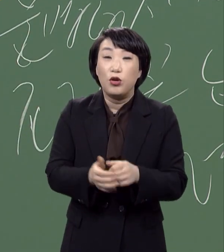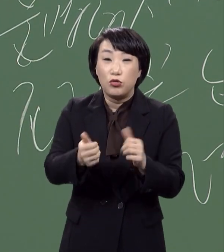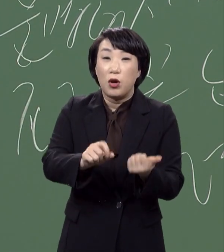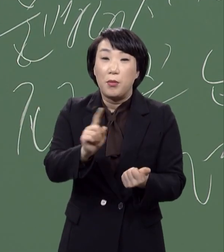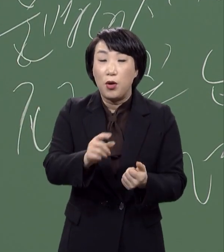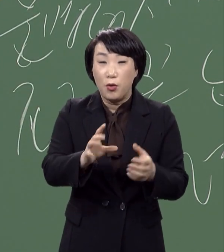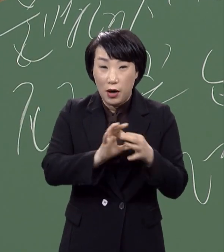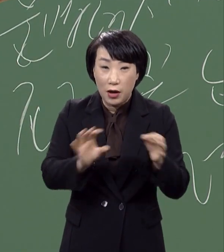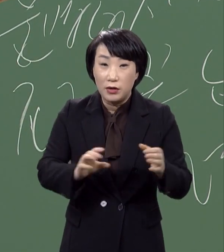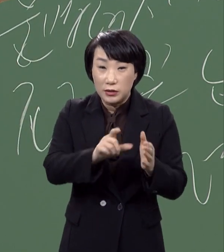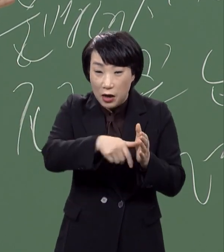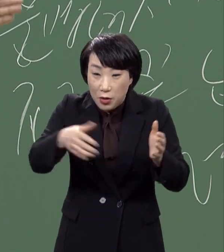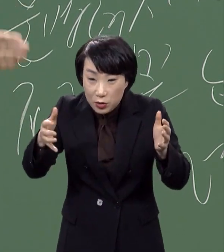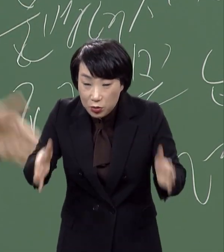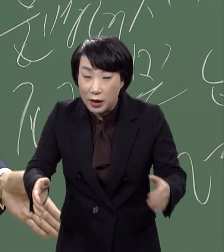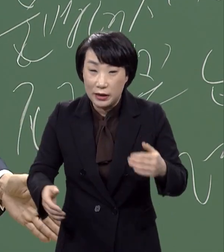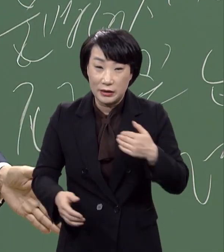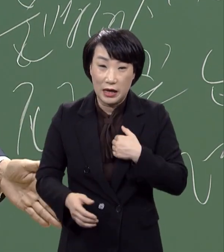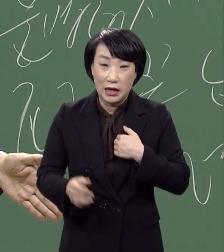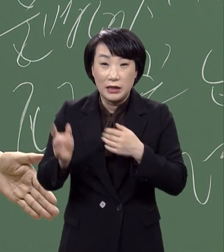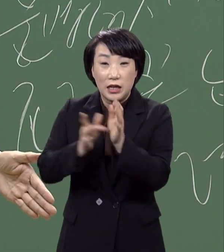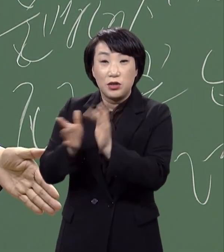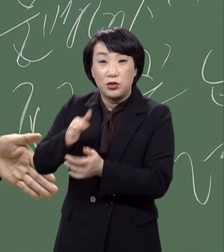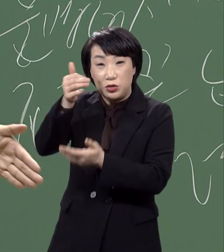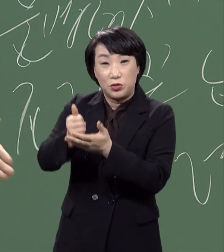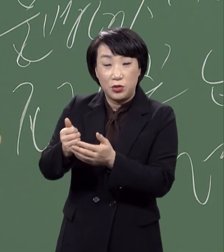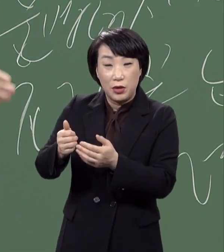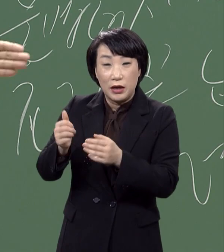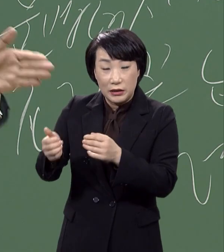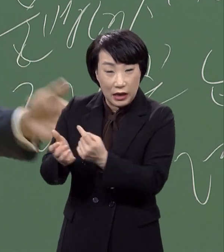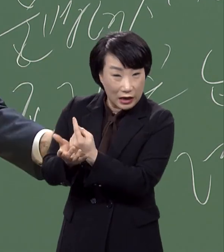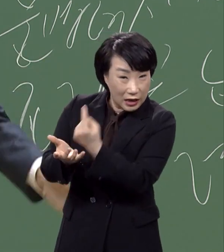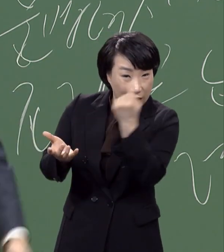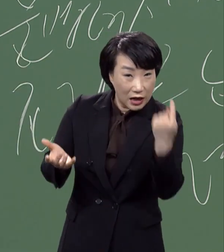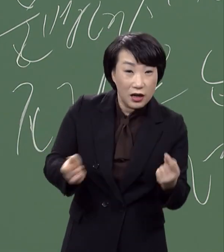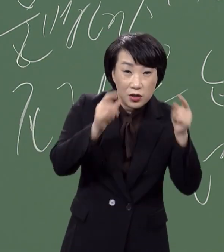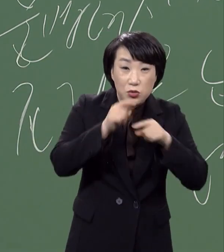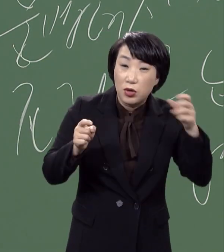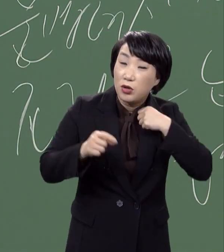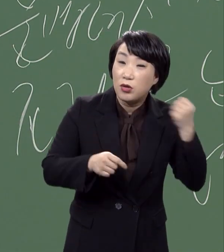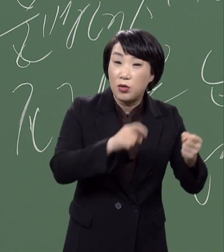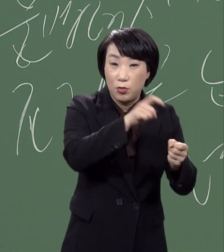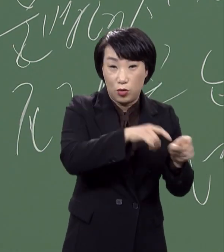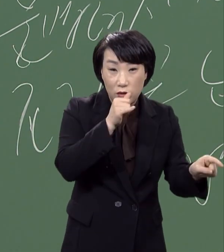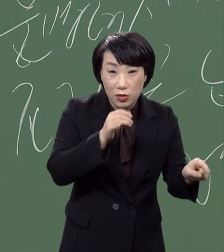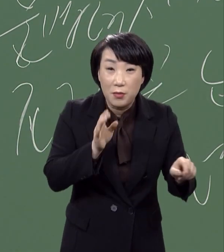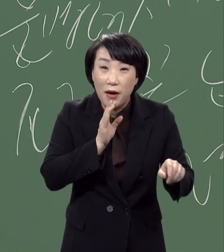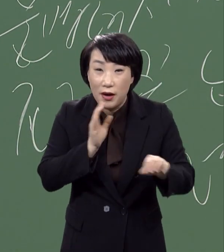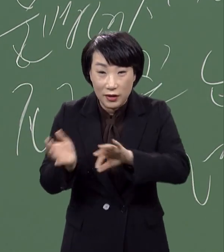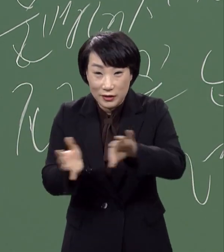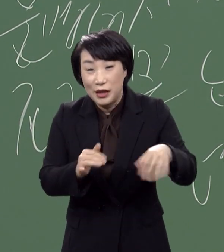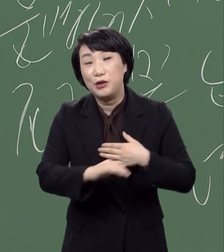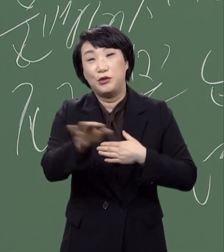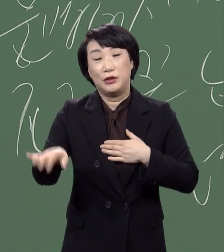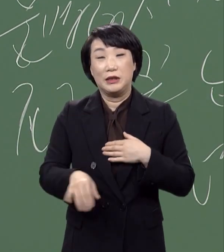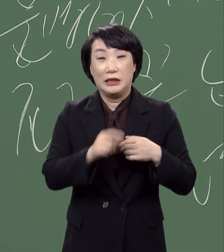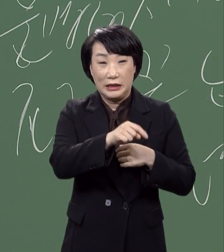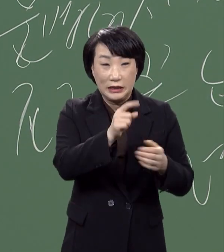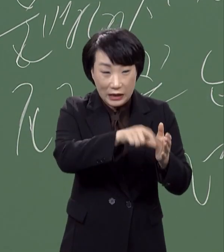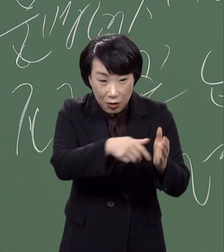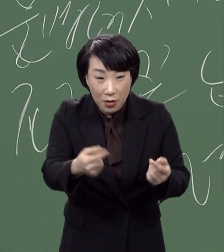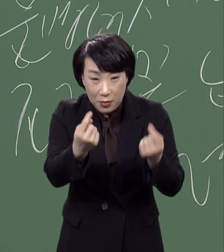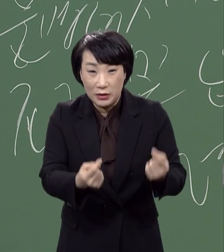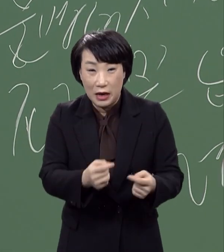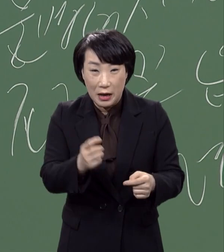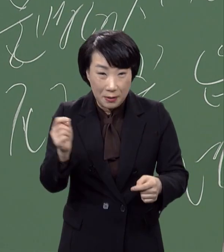세월 속에 있는 나를 예수 그리스도 안에서 끌어내서 지옥 보내려고 하지만, 그러나 우리는 세월보다 빨리,